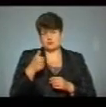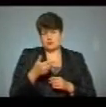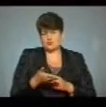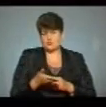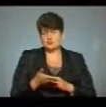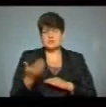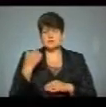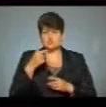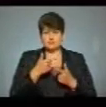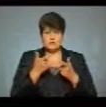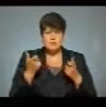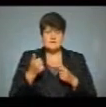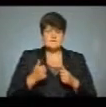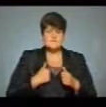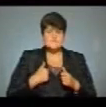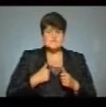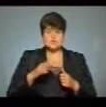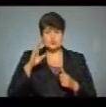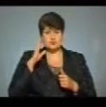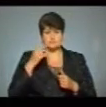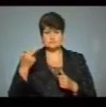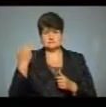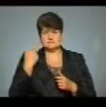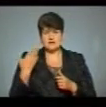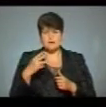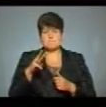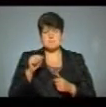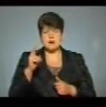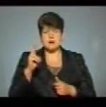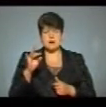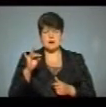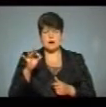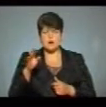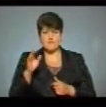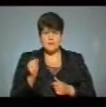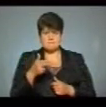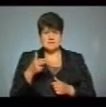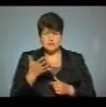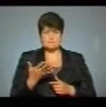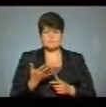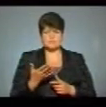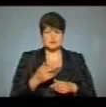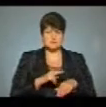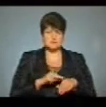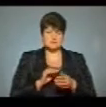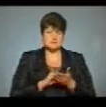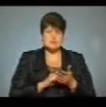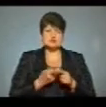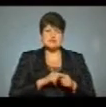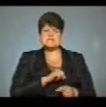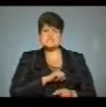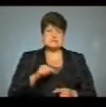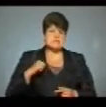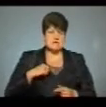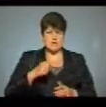попередньою інформацією, військовий стріляв з табельної зброї пістолета Макарова. Правоохоронці кваліфікували подію як самогубство, повідомив